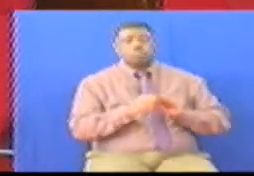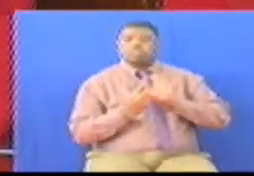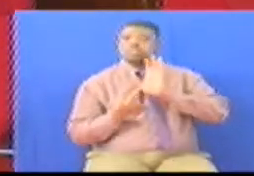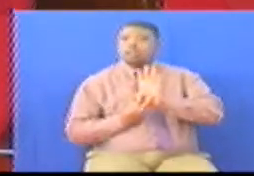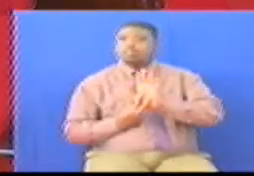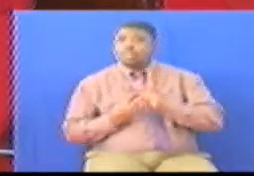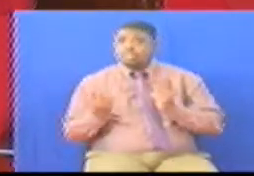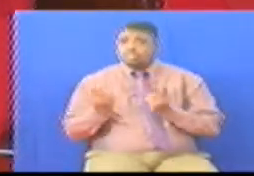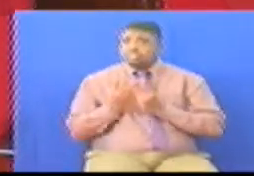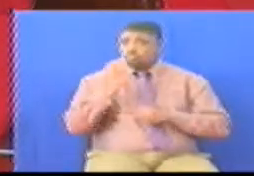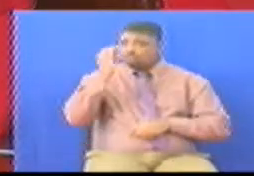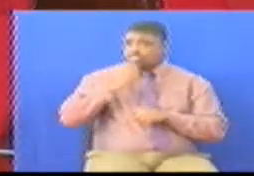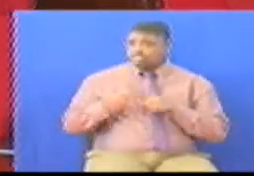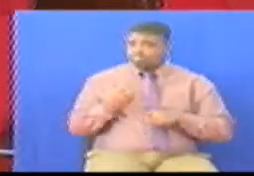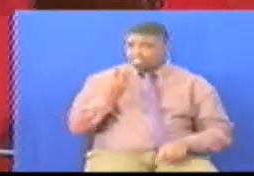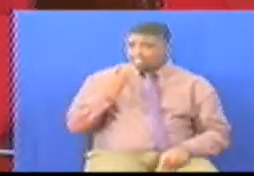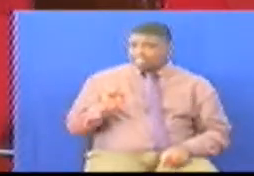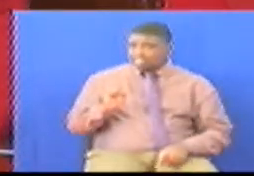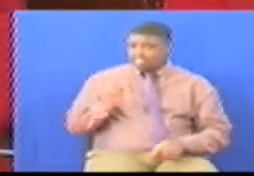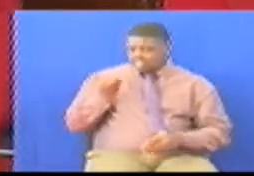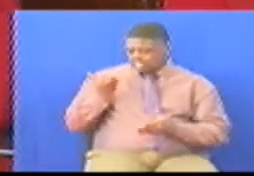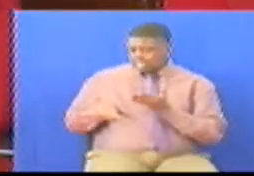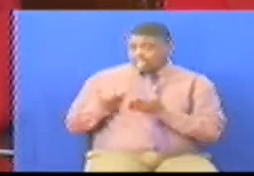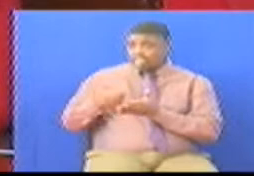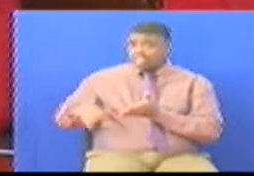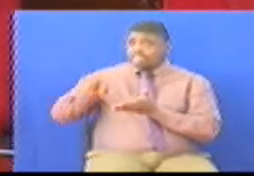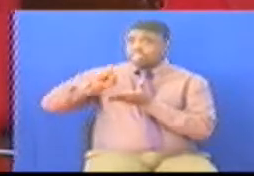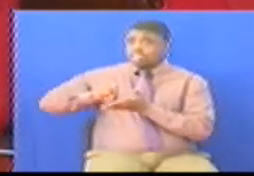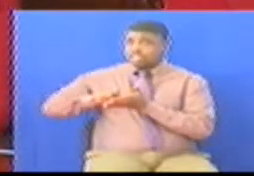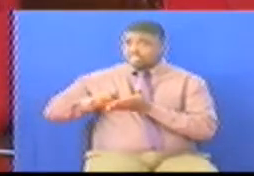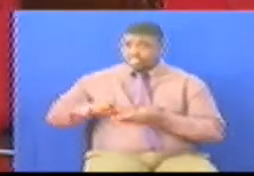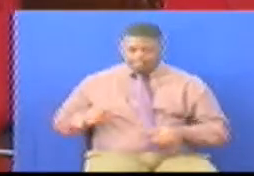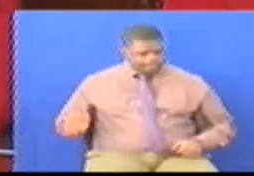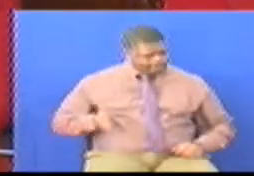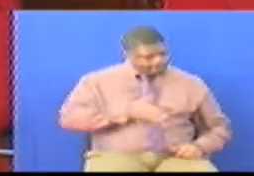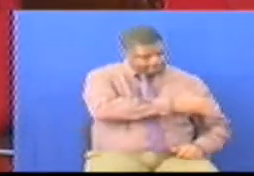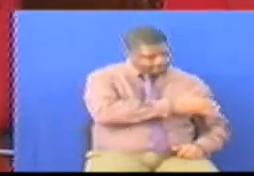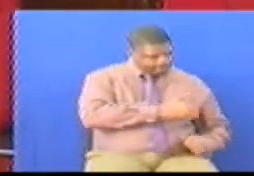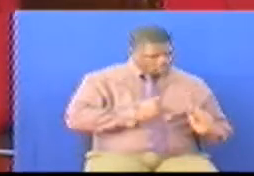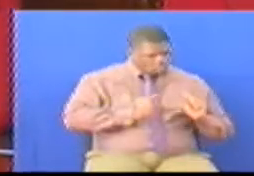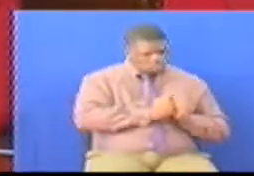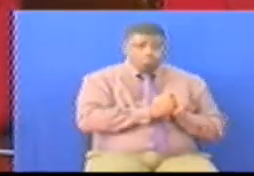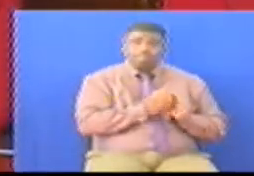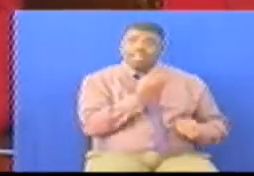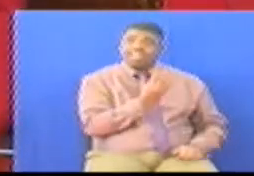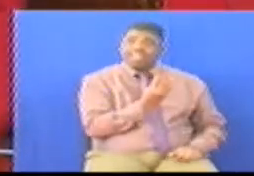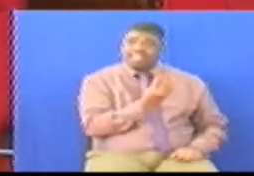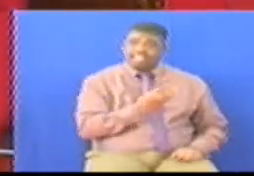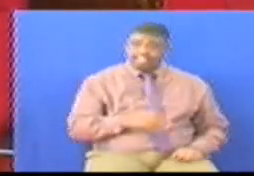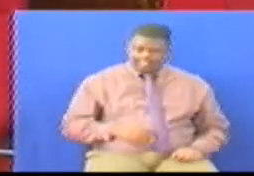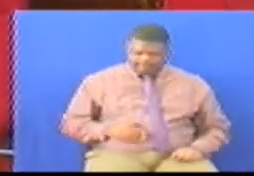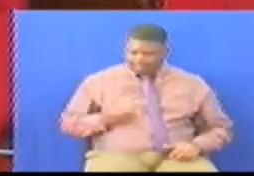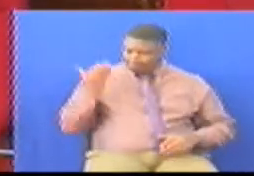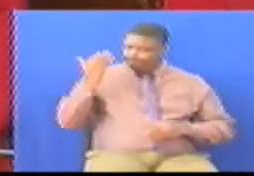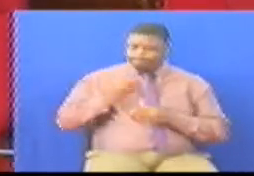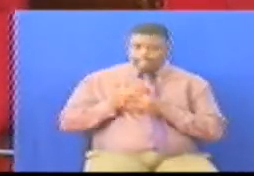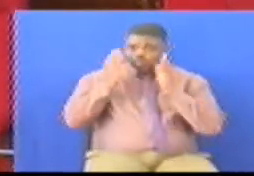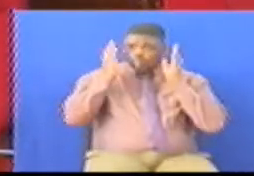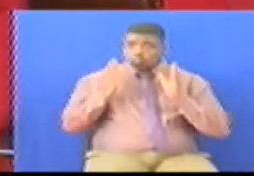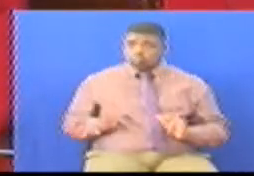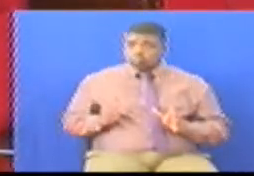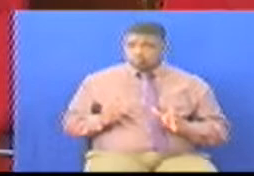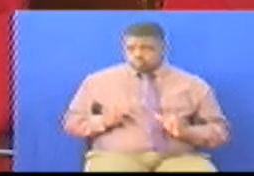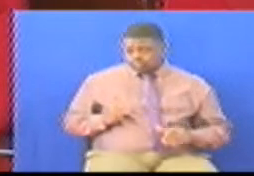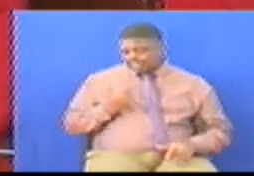na 30% ya kiasi kilichowekezwa. Hoja namba 14, Benki Kuu ya Tanzania BOT. Mheshimiwa